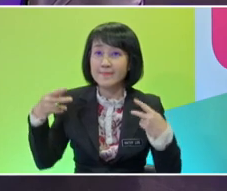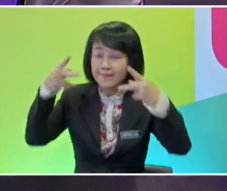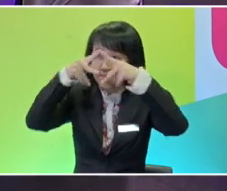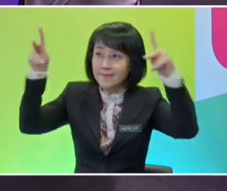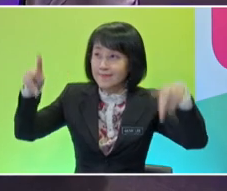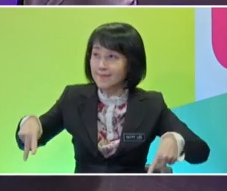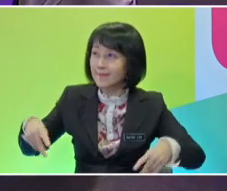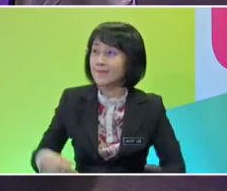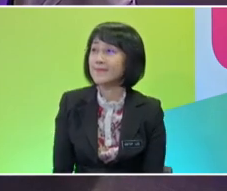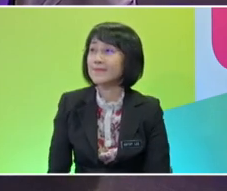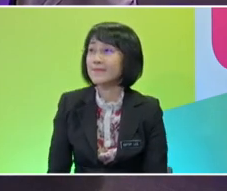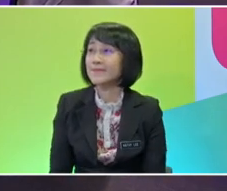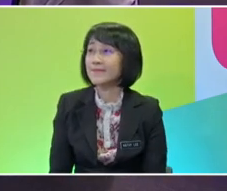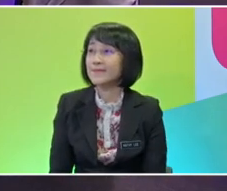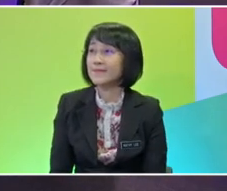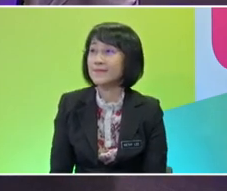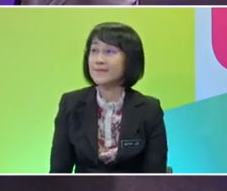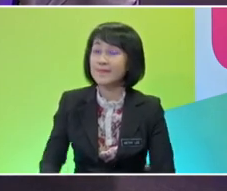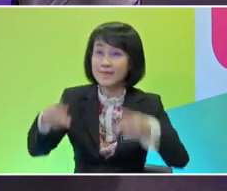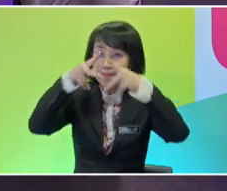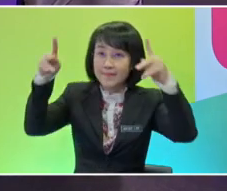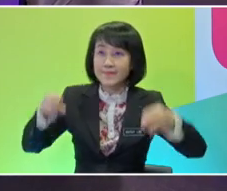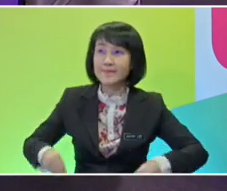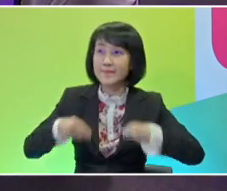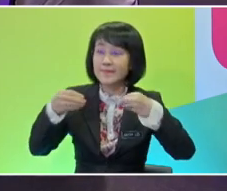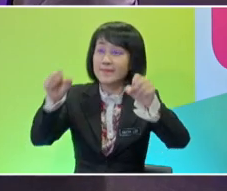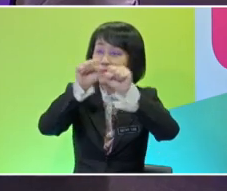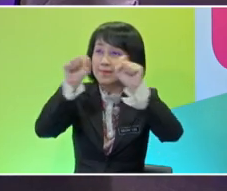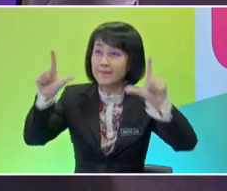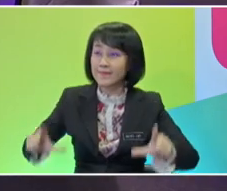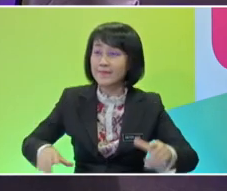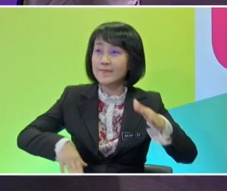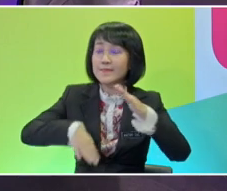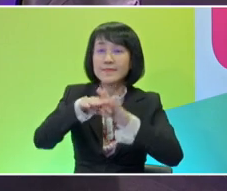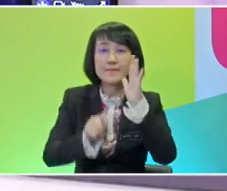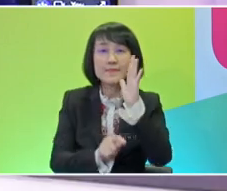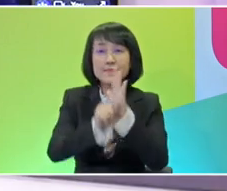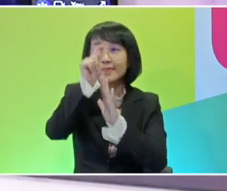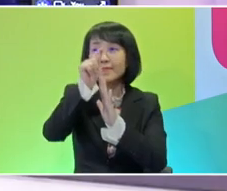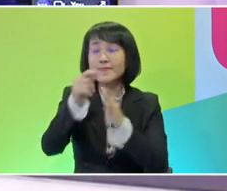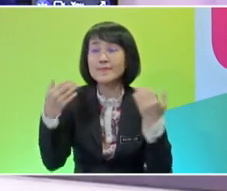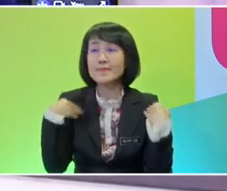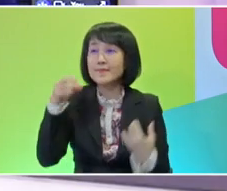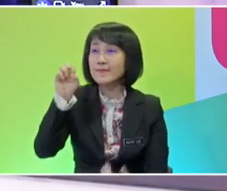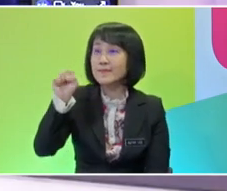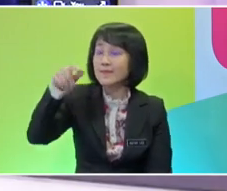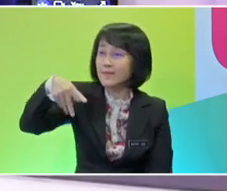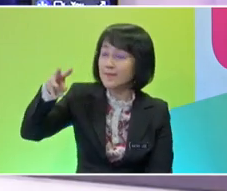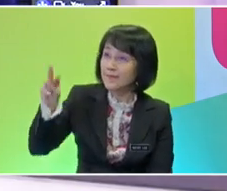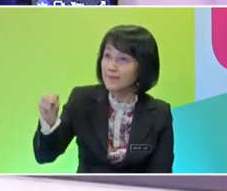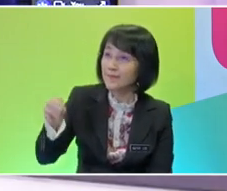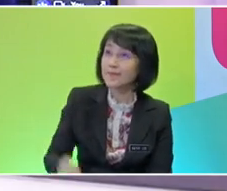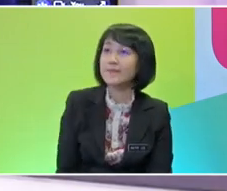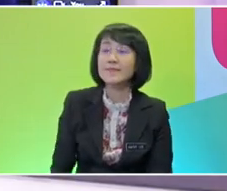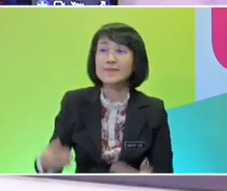pemeriksaan yang menawarkan CJ paling tinggi di Malaysia hari ini kita ada SPM kita ada SPM dan kita